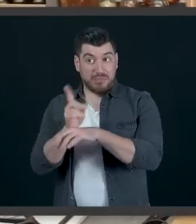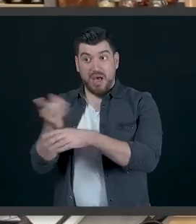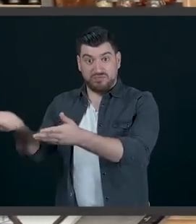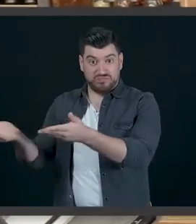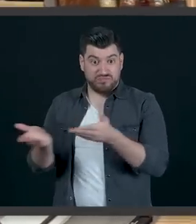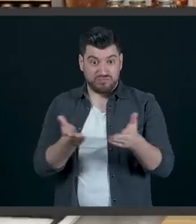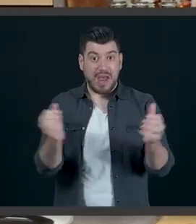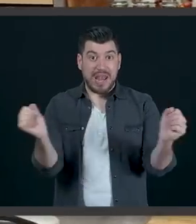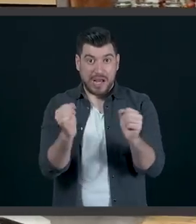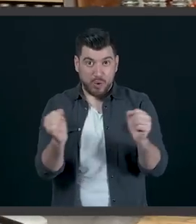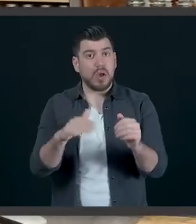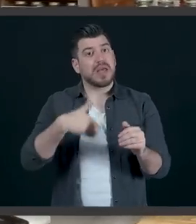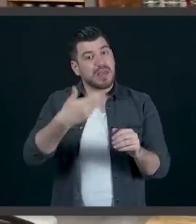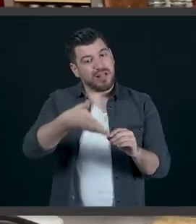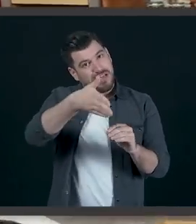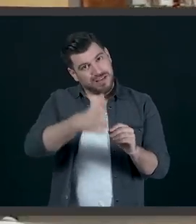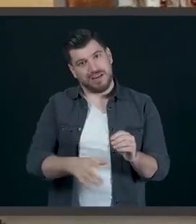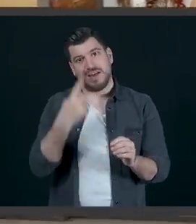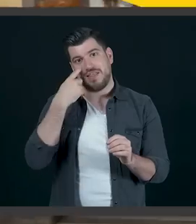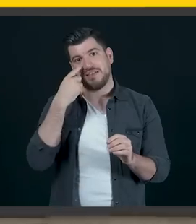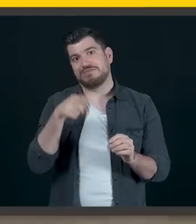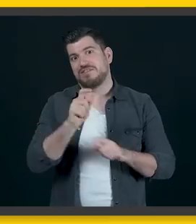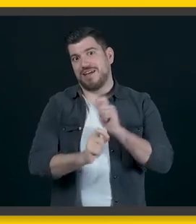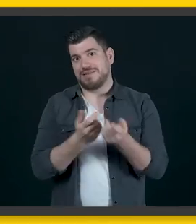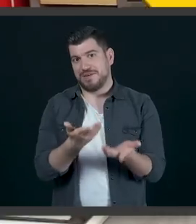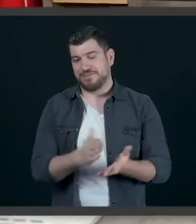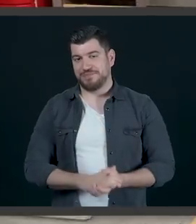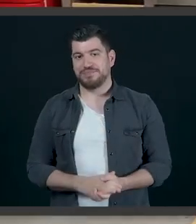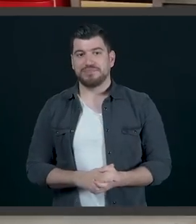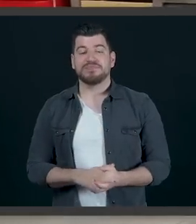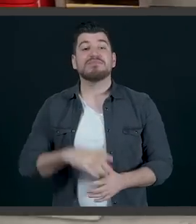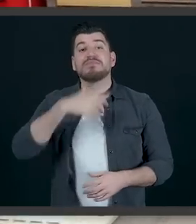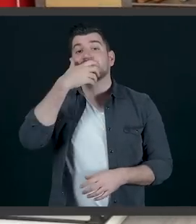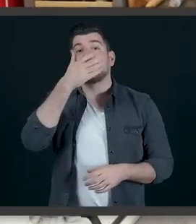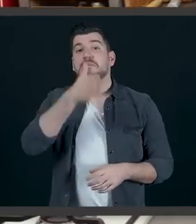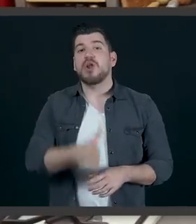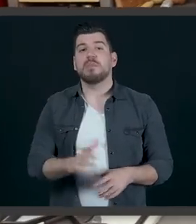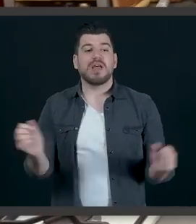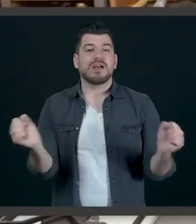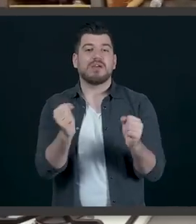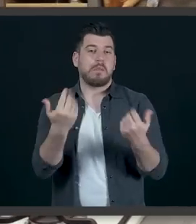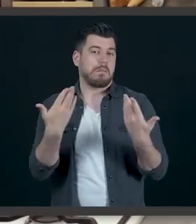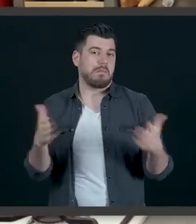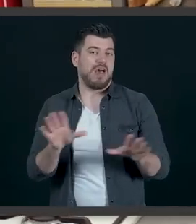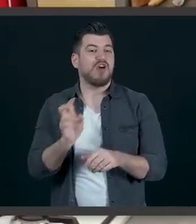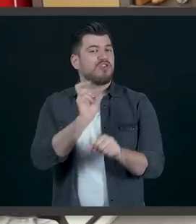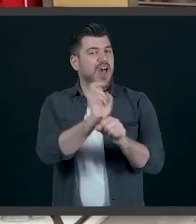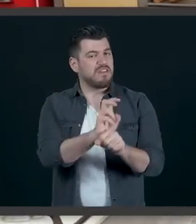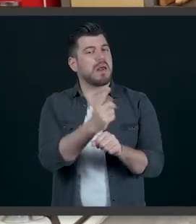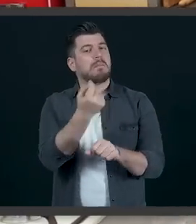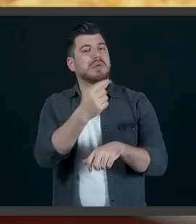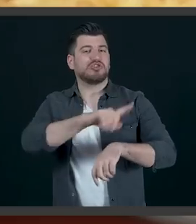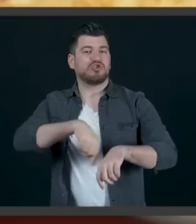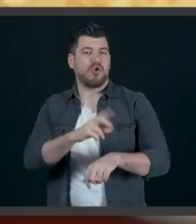αφήσουμε να κρυώσει και μόλις κρυώσει θα κόψω να σας δείξω ότι έχουμε φτιάξει. Η μιλόπιτά μου έχει κρυώσει. Την ψήσαμε, την αφήσαμε έξω